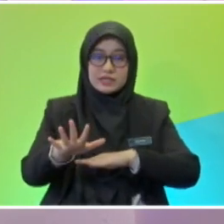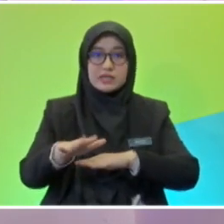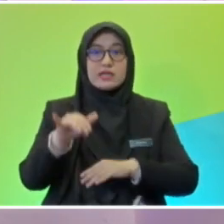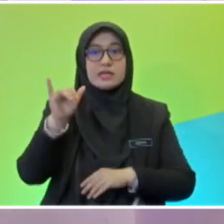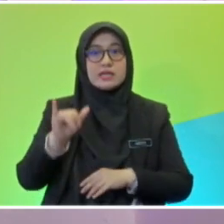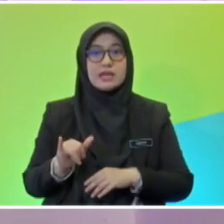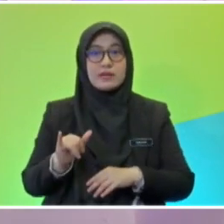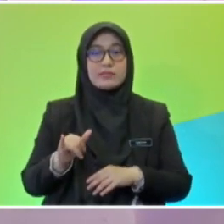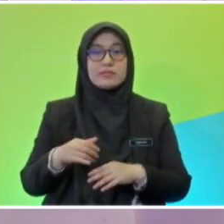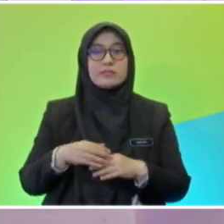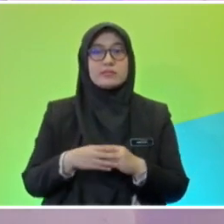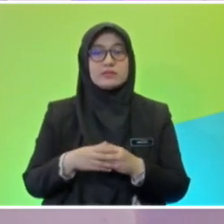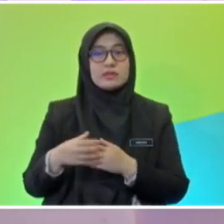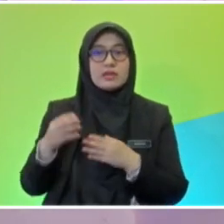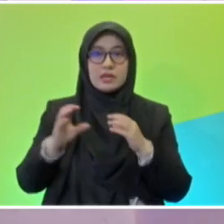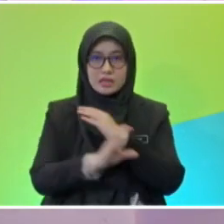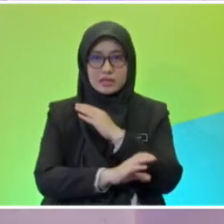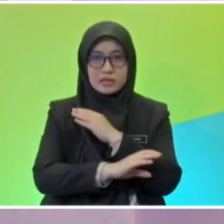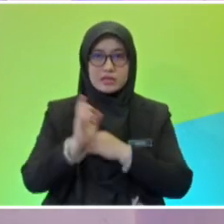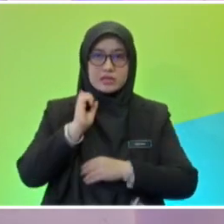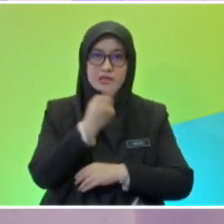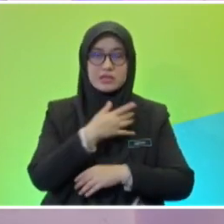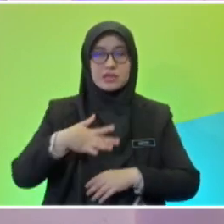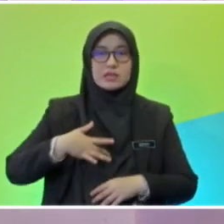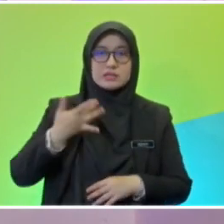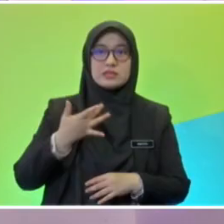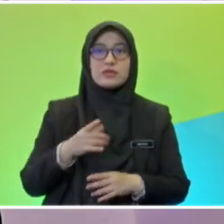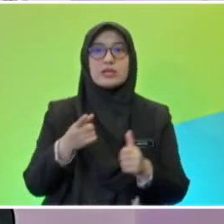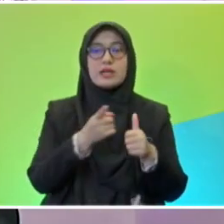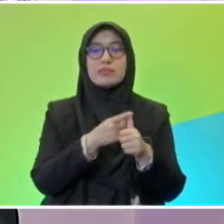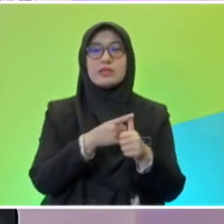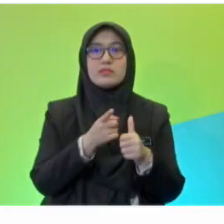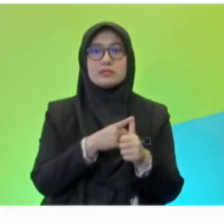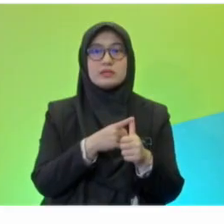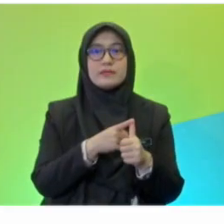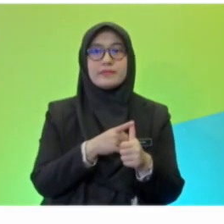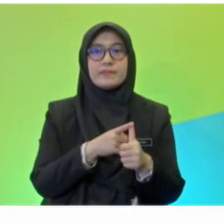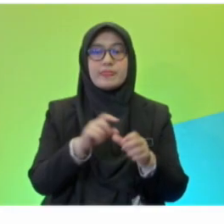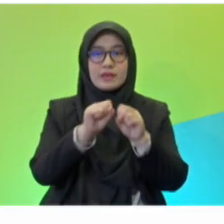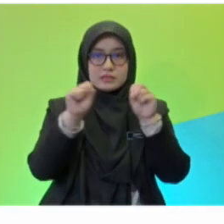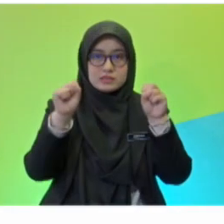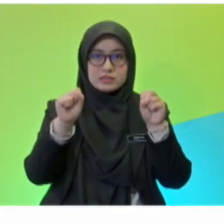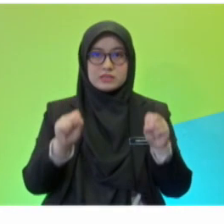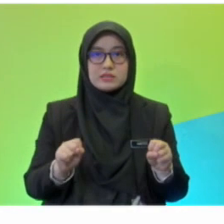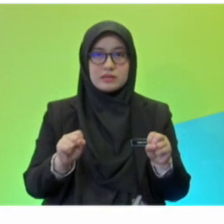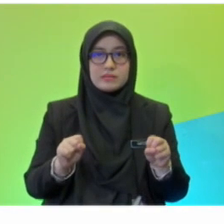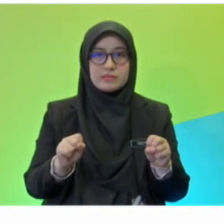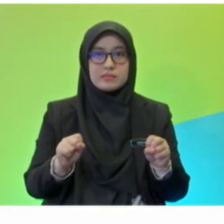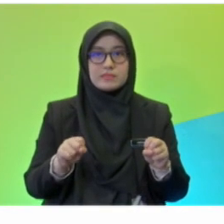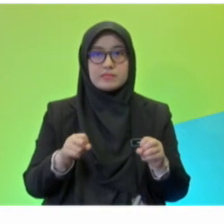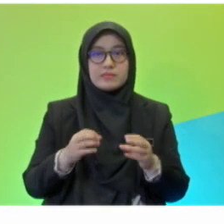sehingga membawa kepada penentangan-penentangan yang berlaku yang pertama sistem peta barat memberi kesan kepada